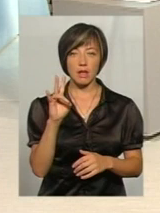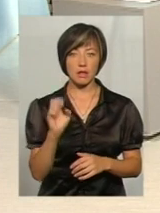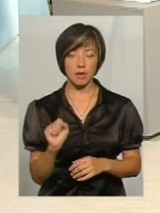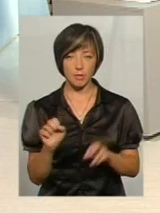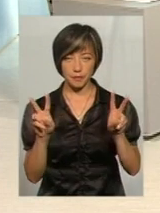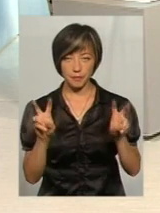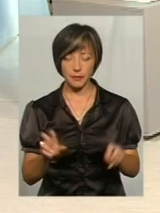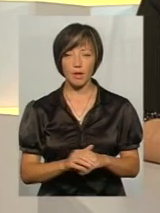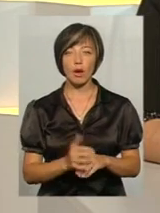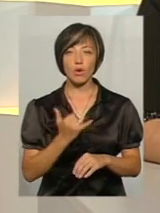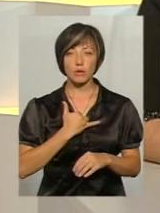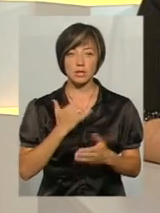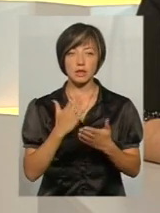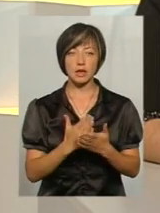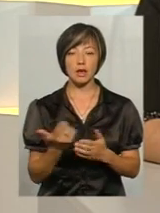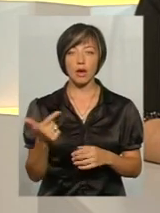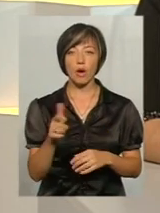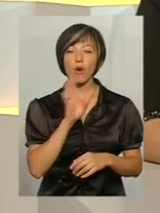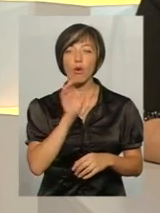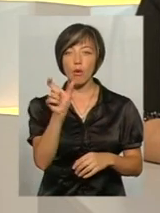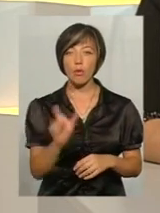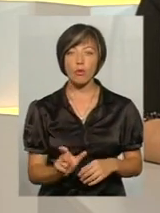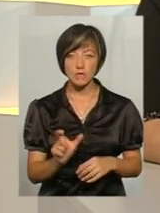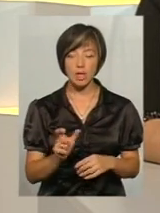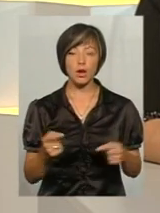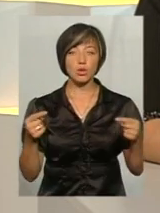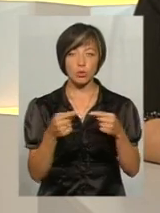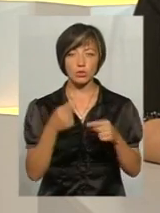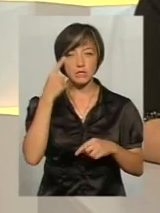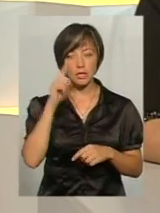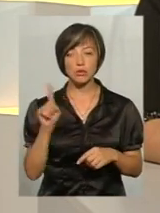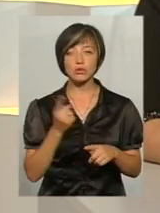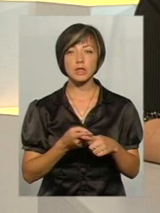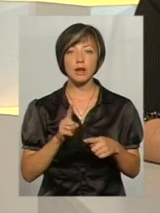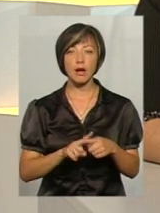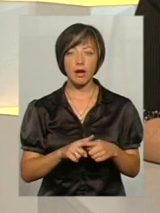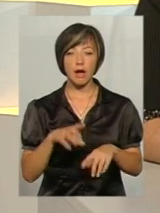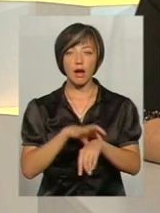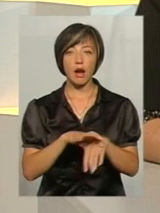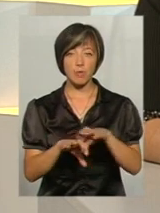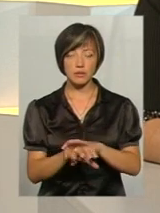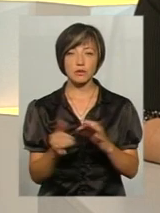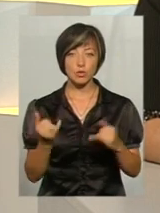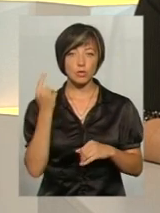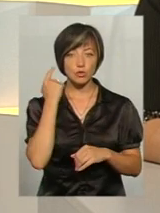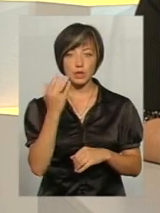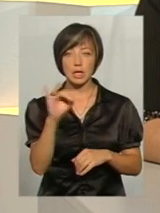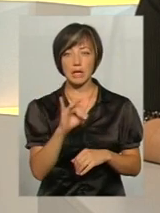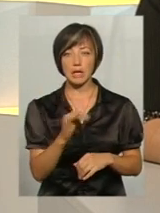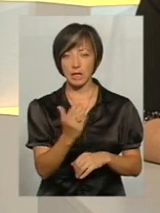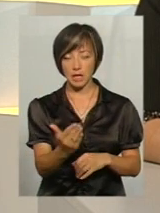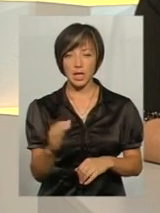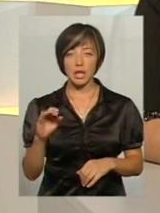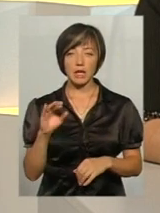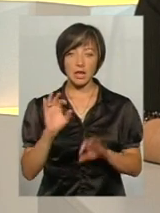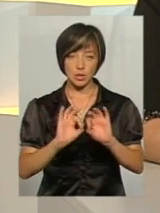Також в нашій студії сьогодні гостя, яка не щуток знає, що таке рабство. І сьогодні ми почуємо її історію.